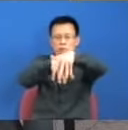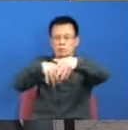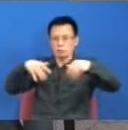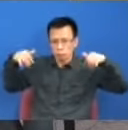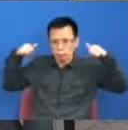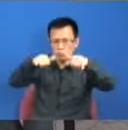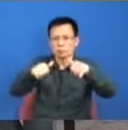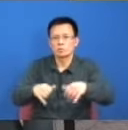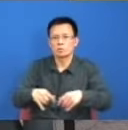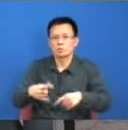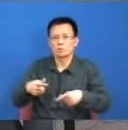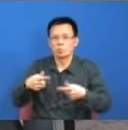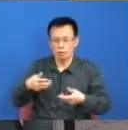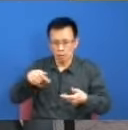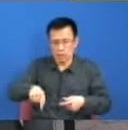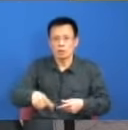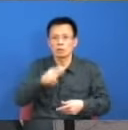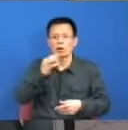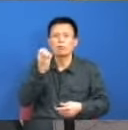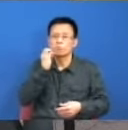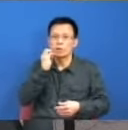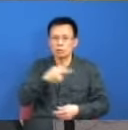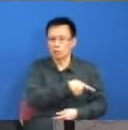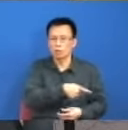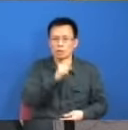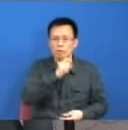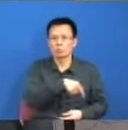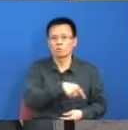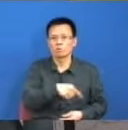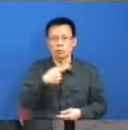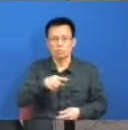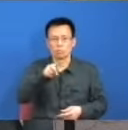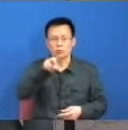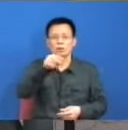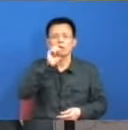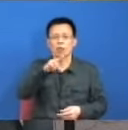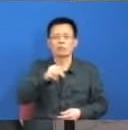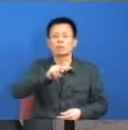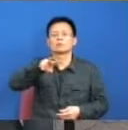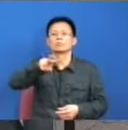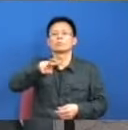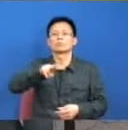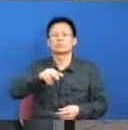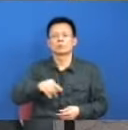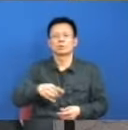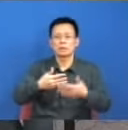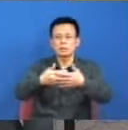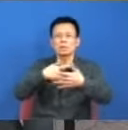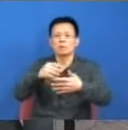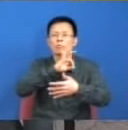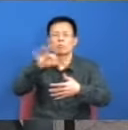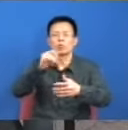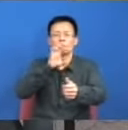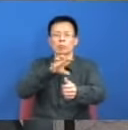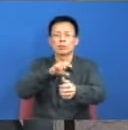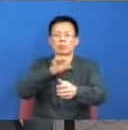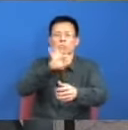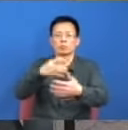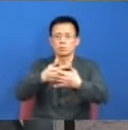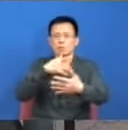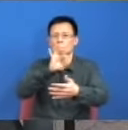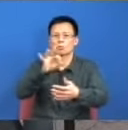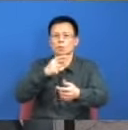有阿 Michael 喺處嘅，我哋頭先咧同阿陶君衡嘅通電話，佢都係同你嘅講法一模一樣，即係話咧係事先完全冇警告嘅情況之下